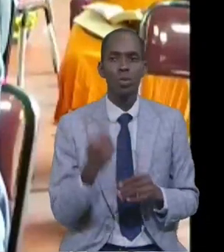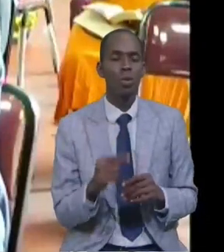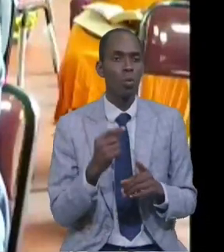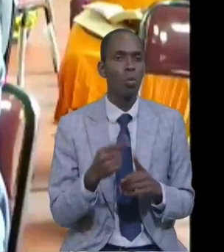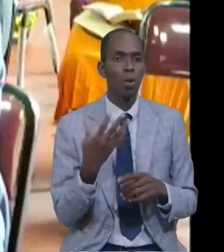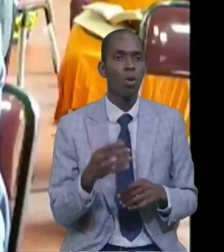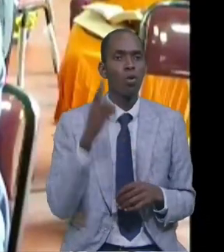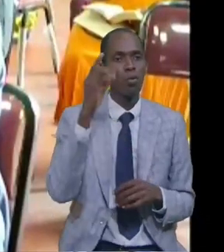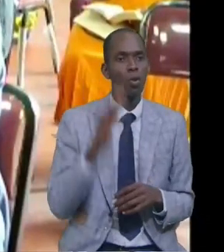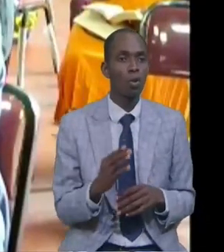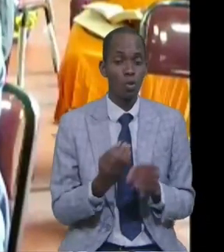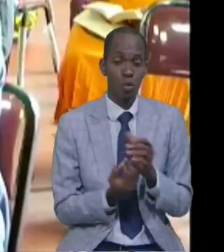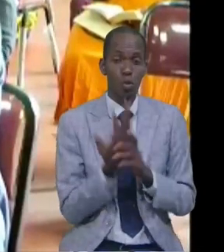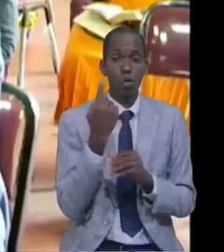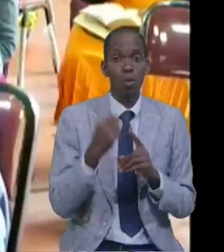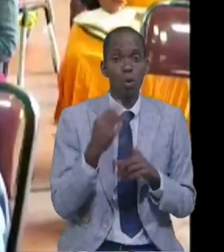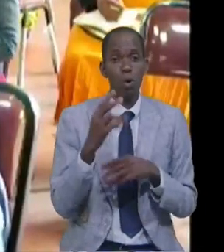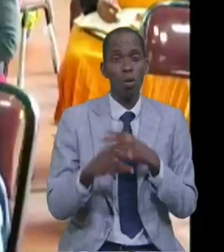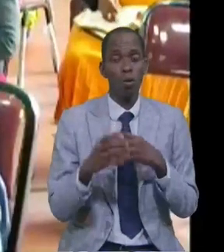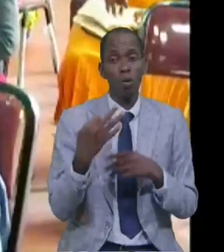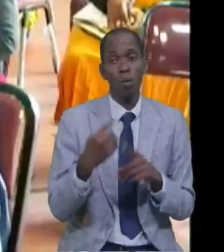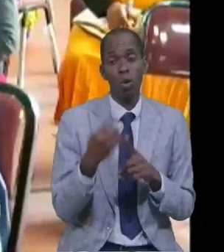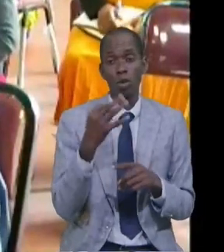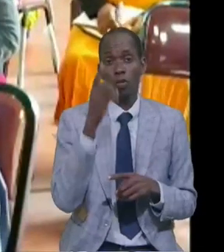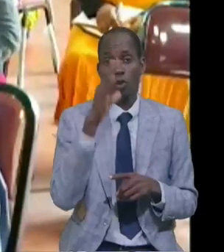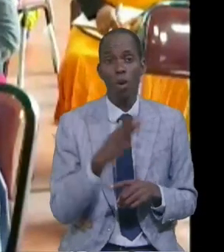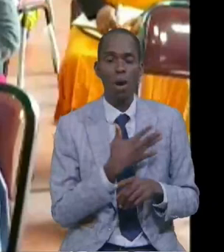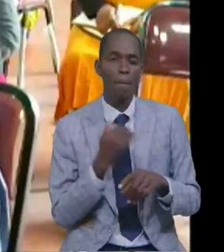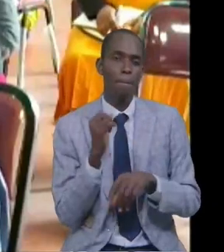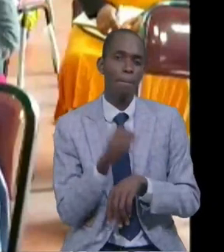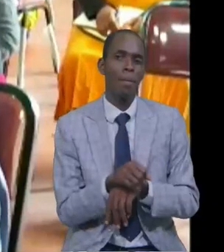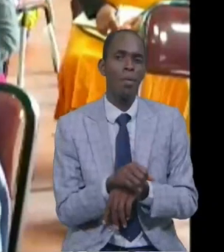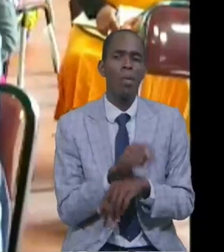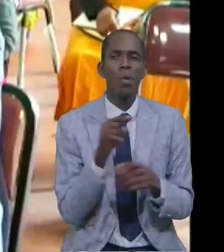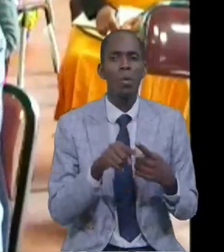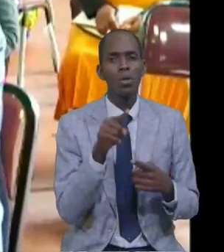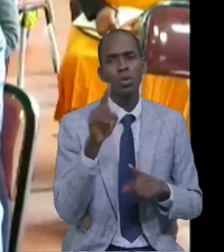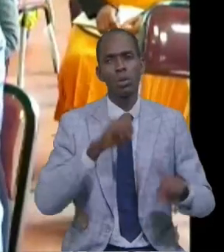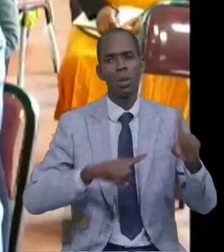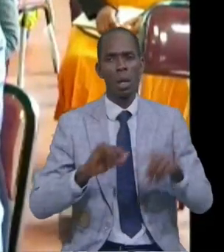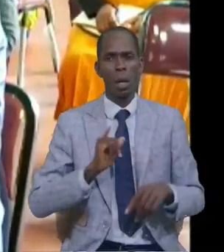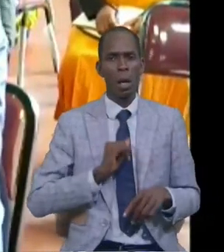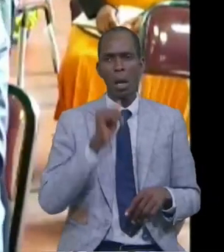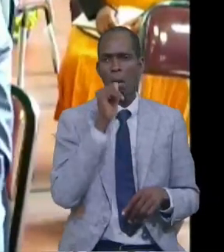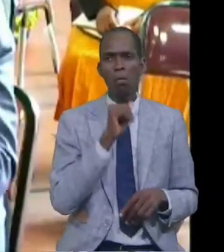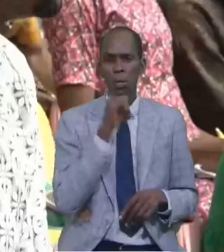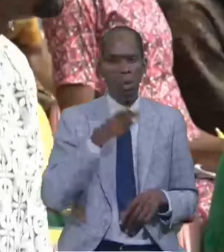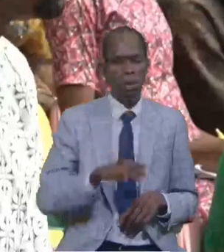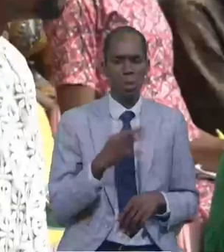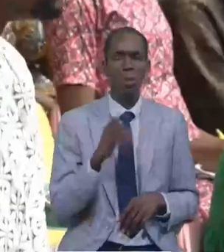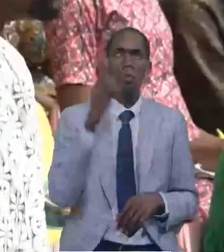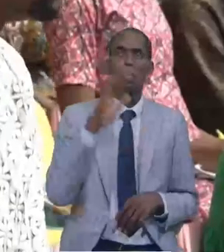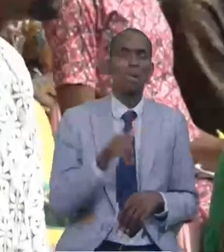du diable, je n'utilise plus les matériels de Satan et toutes ces choses-là du